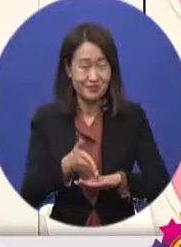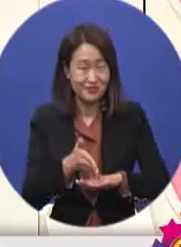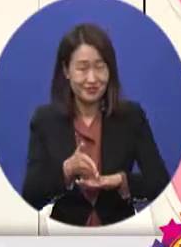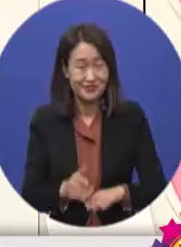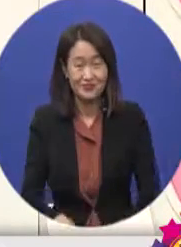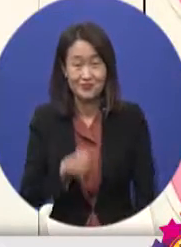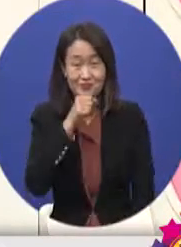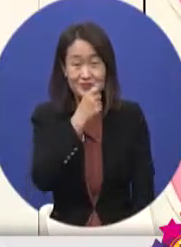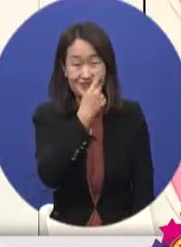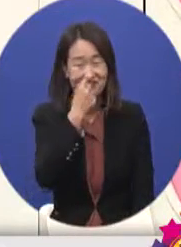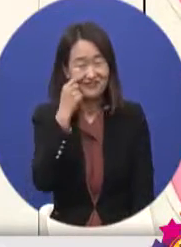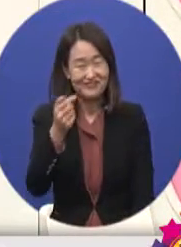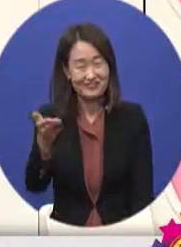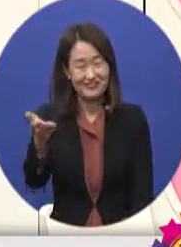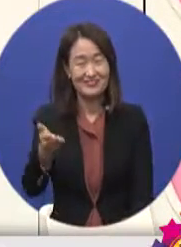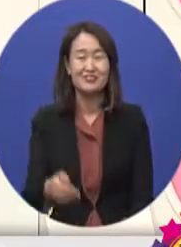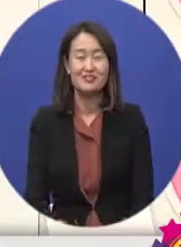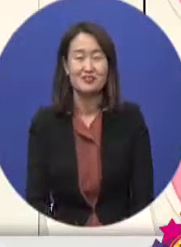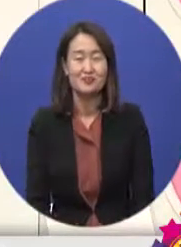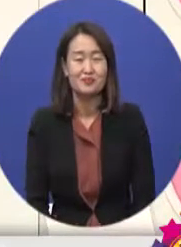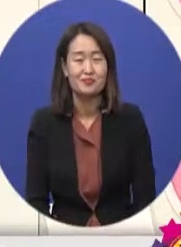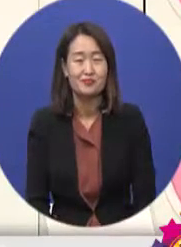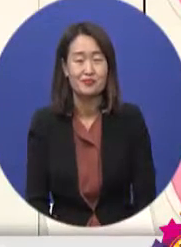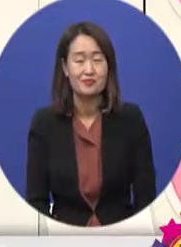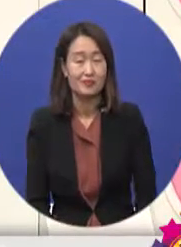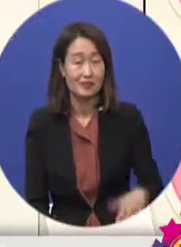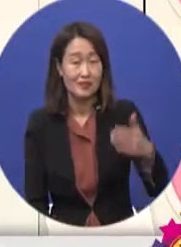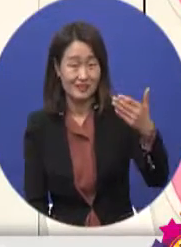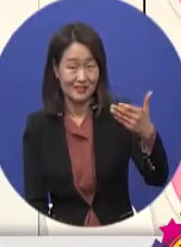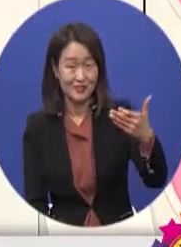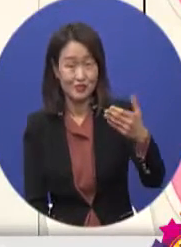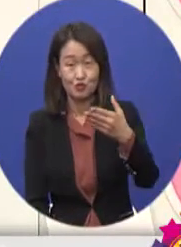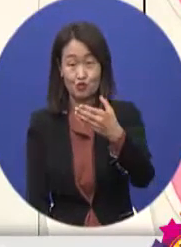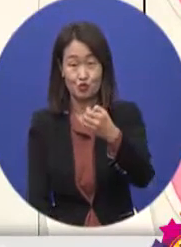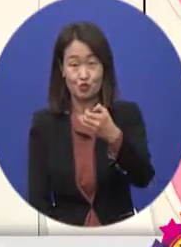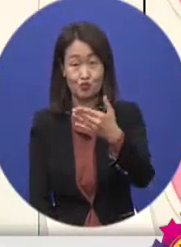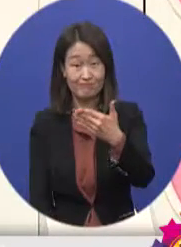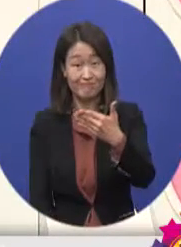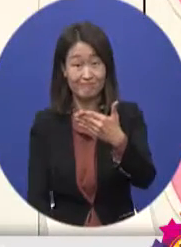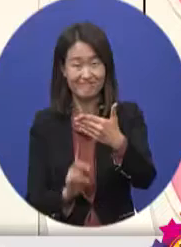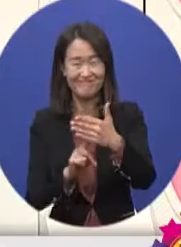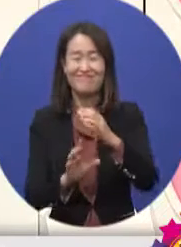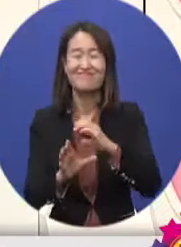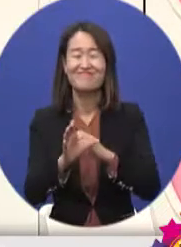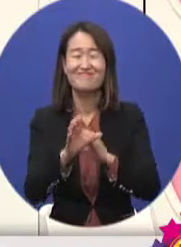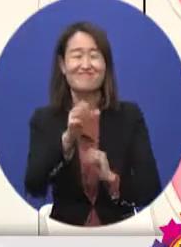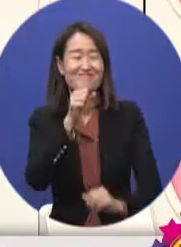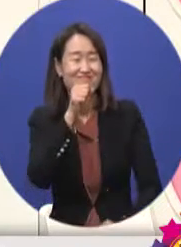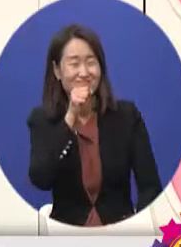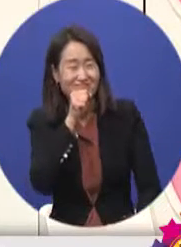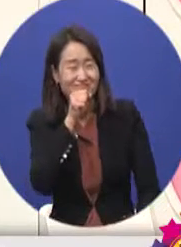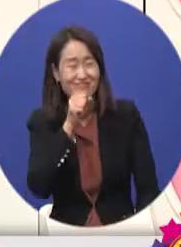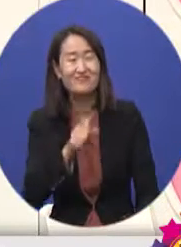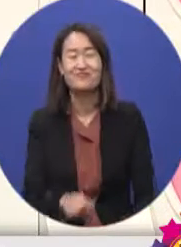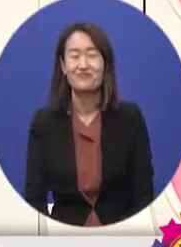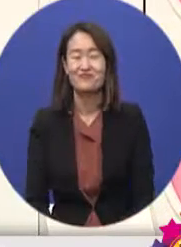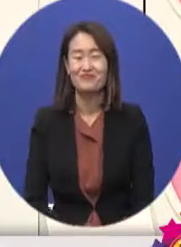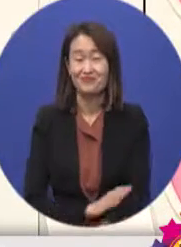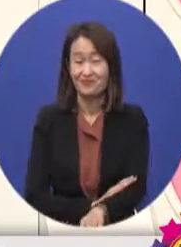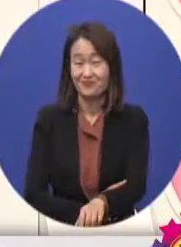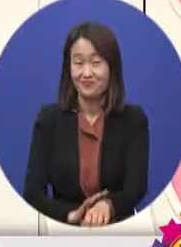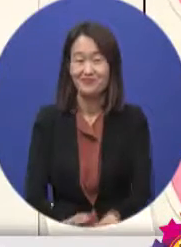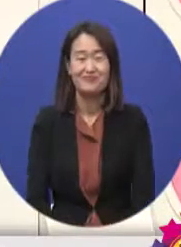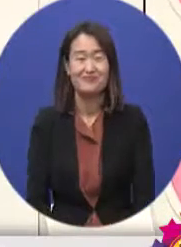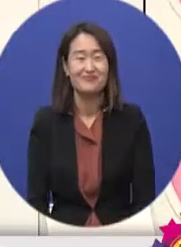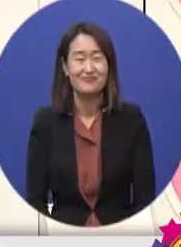감사합니다. 점수 보겠습니다. 점수 보여주세요. 9점, 10점. 가사의 9점 보너스 9점